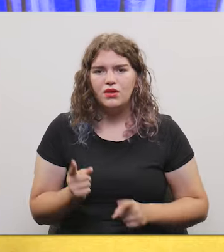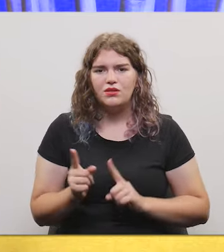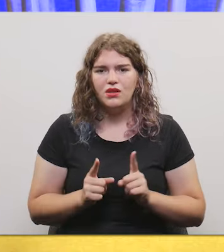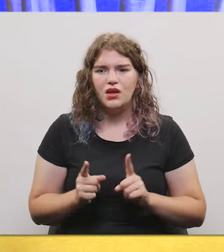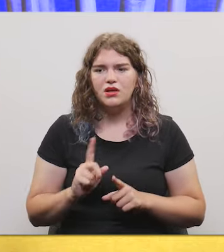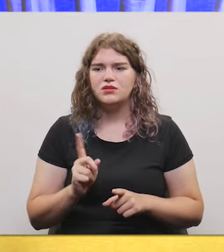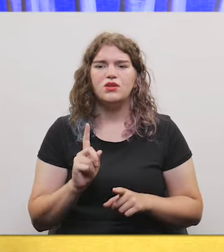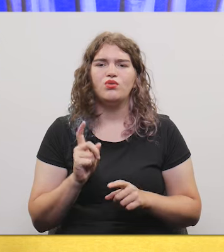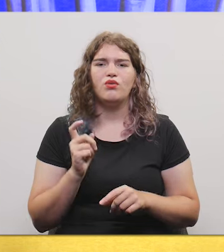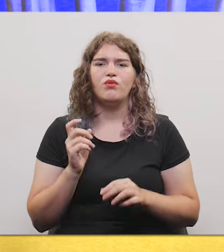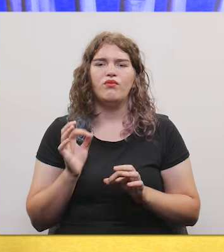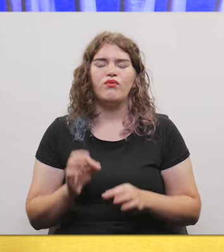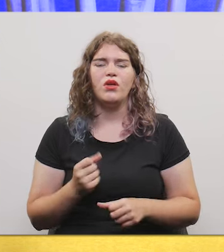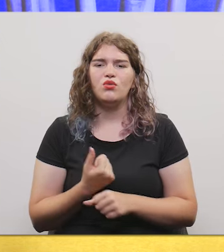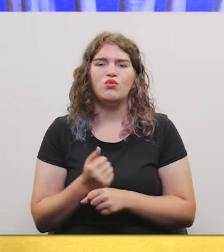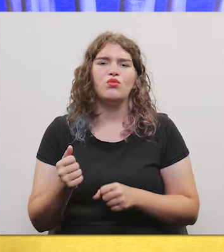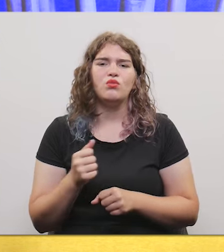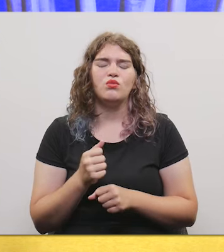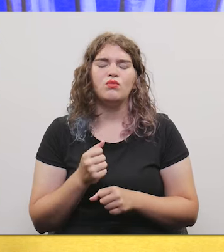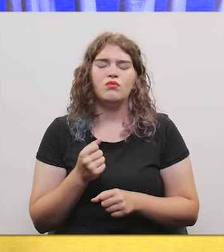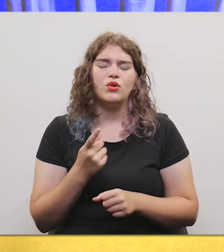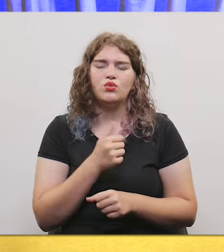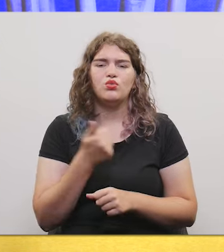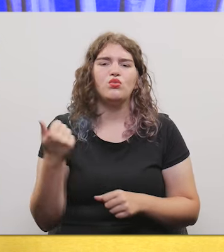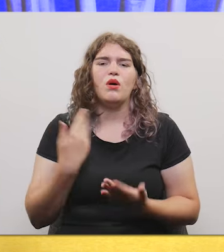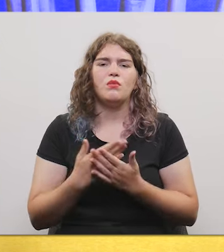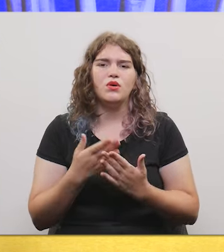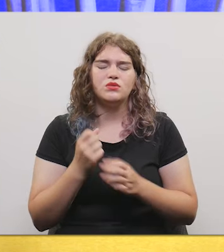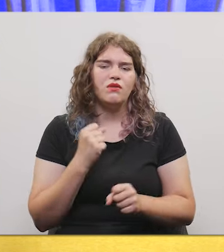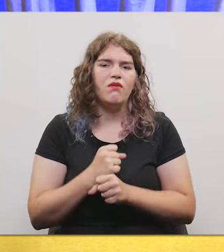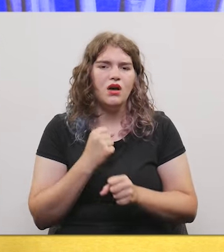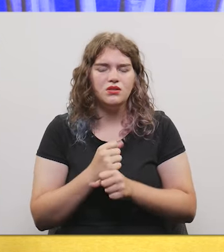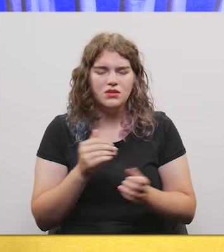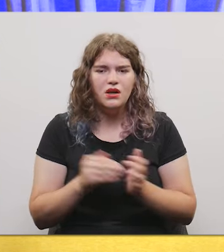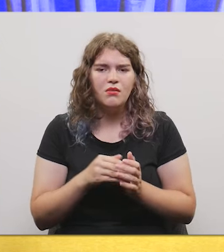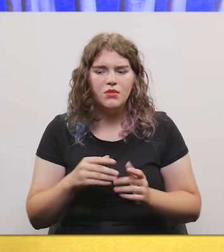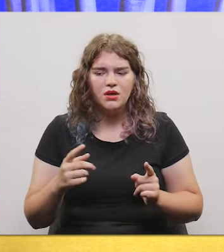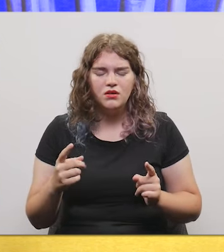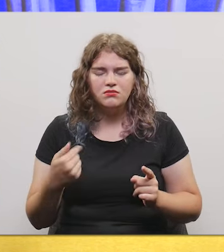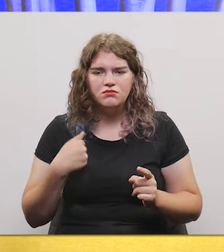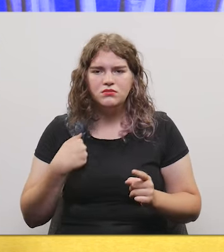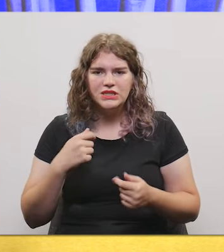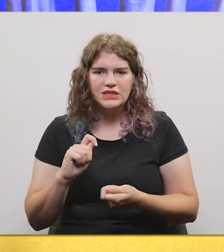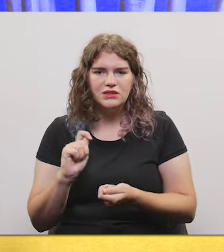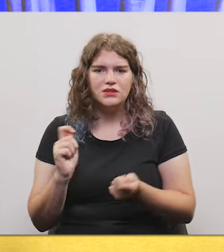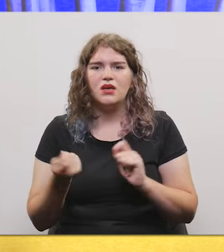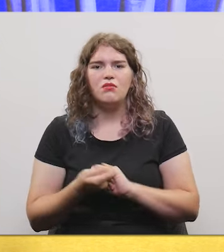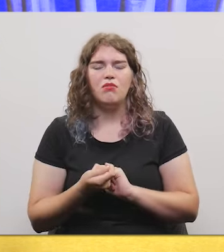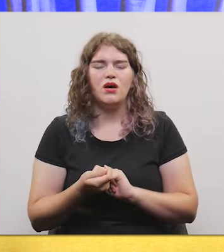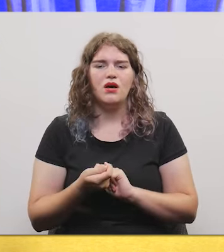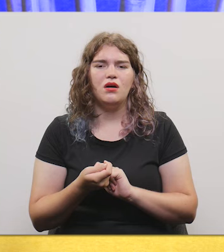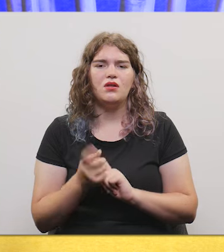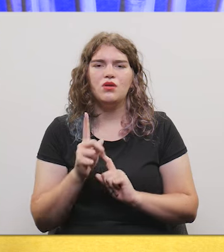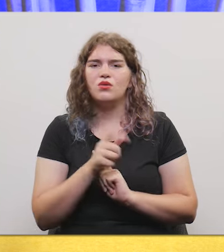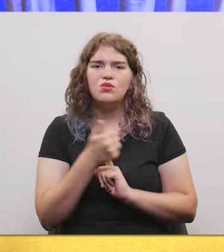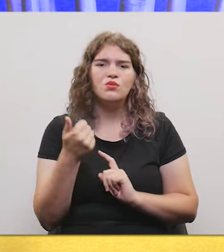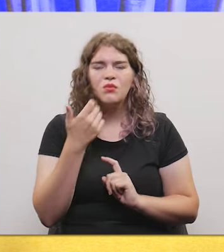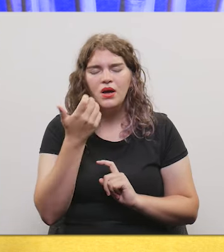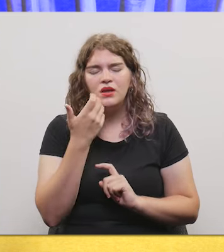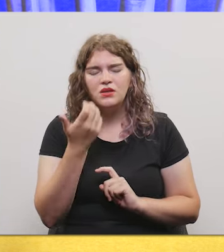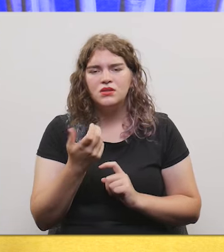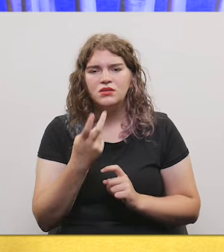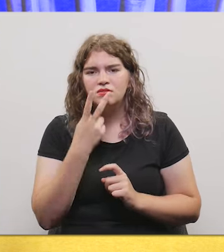bune, dar să nu fie făcute doar de dragul de a fi făcute, ci să aibă impact. Pentru că doar